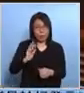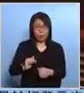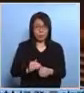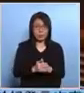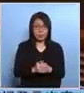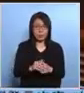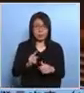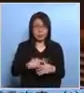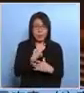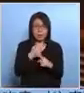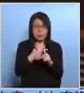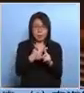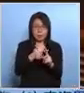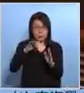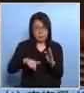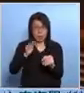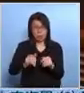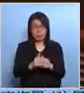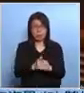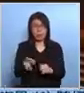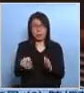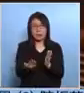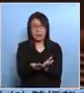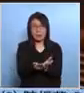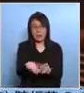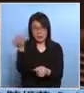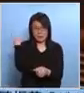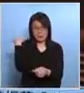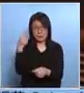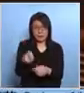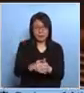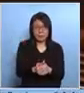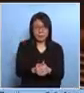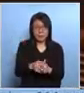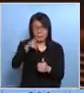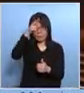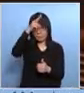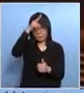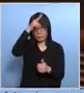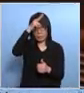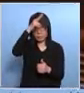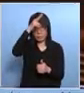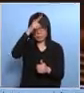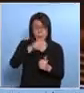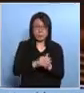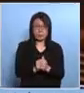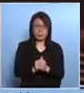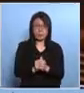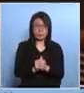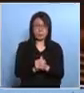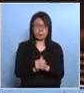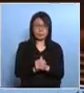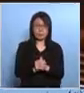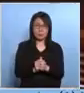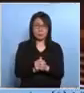少過18個月嗰個咧，其實係顯出你當日咧政府係